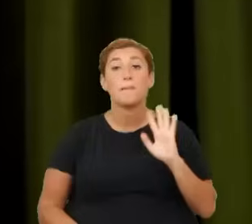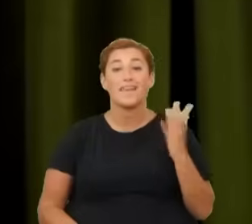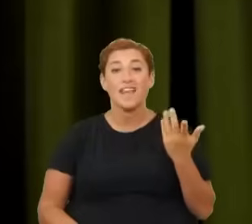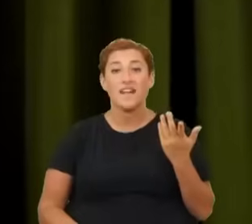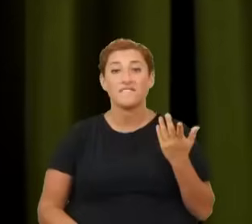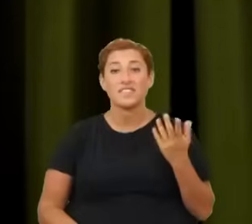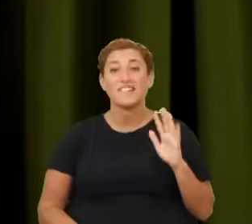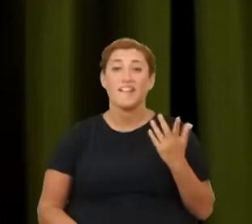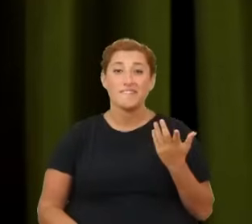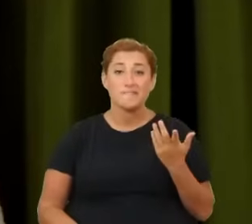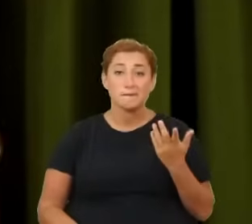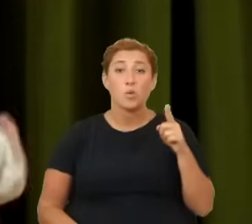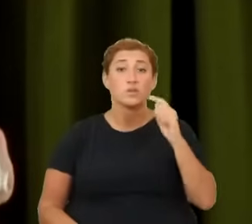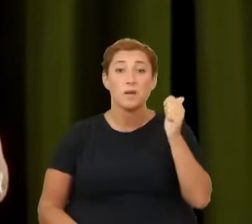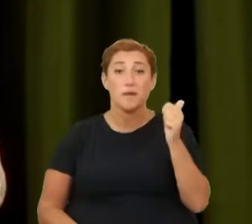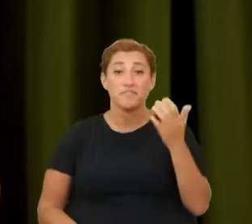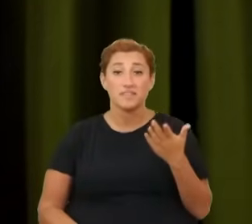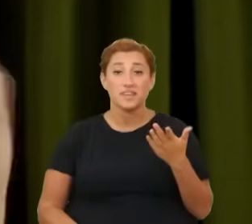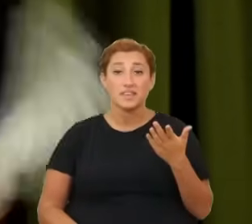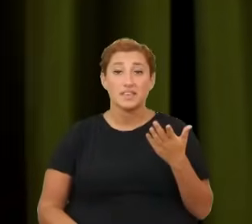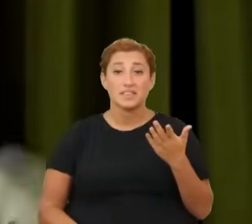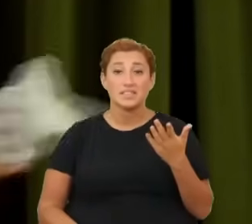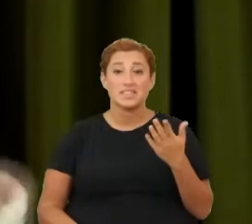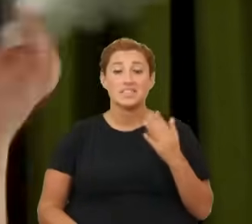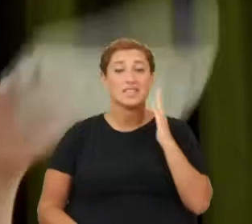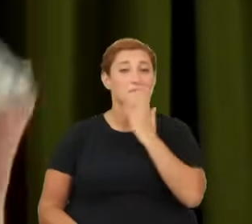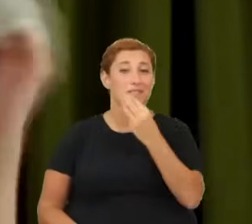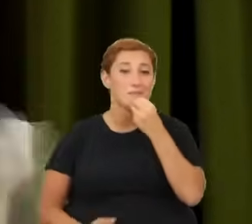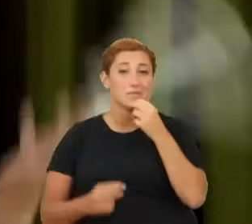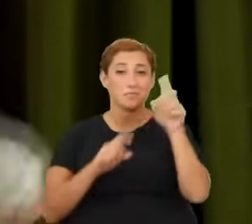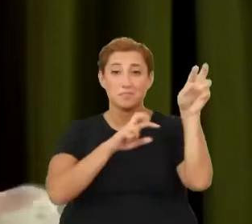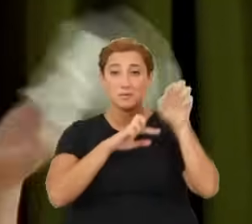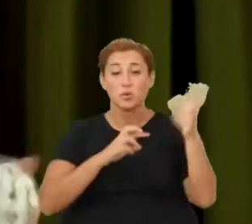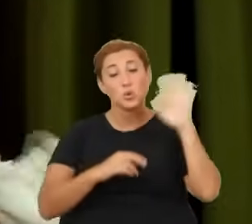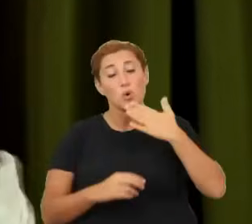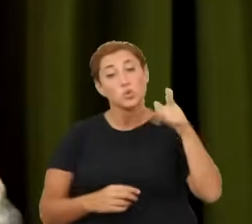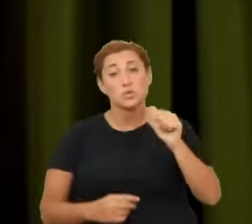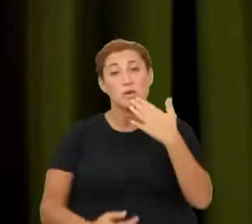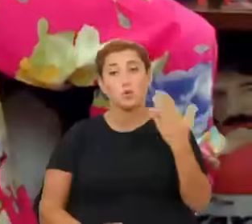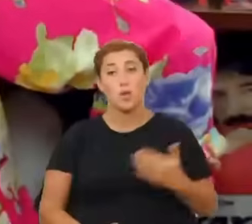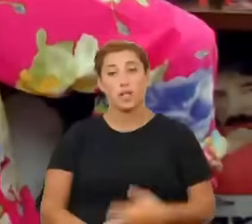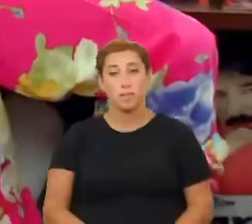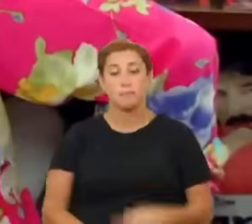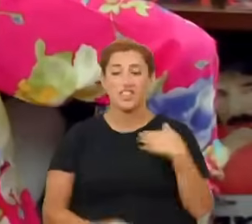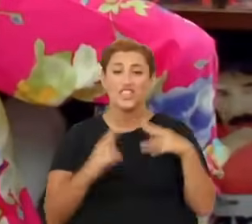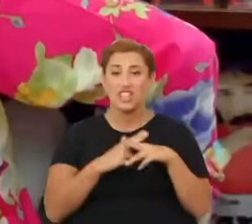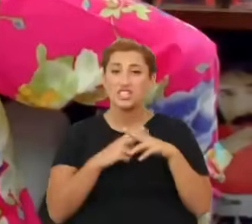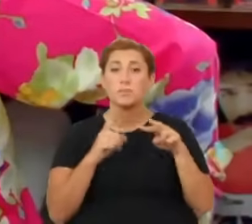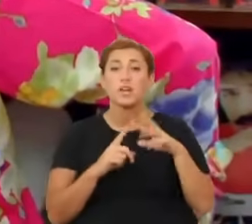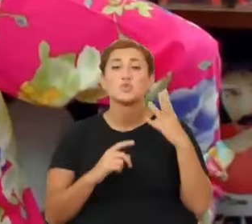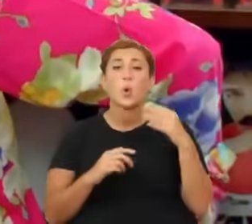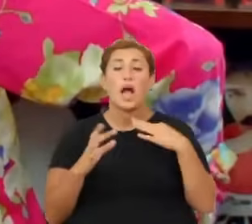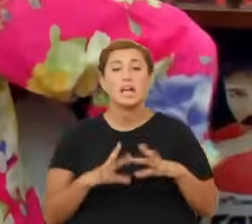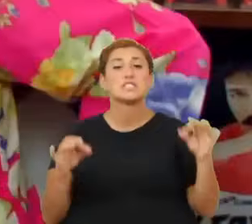Yani yani o zaman iftardan sonra konuş bari. O zaman söyle. Deneyeceğim Nazlı canım.